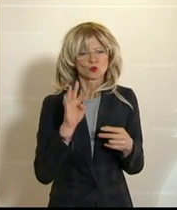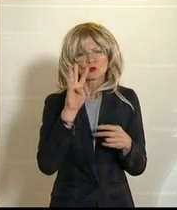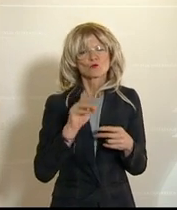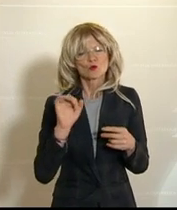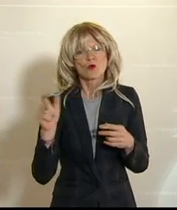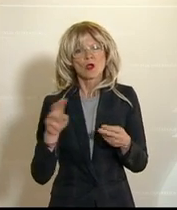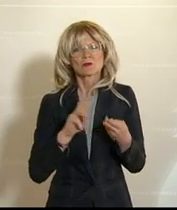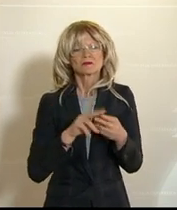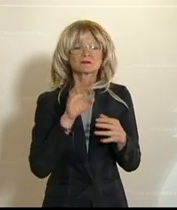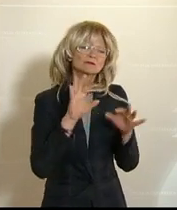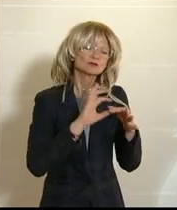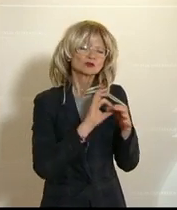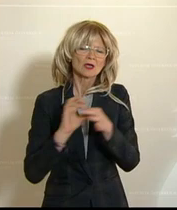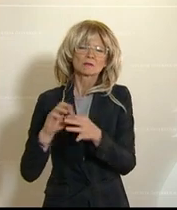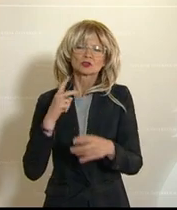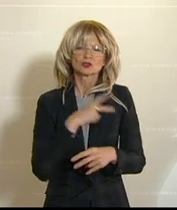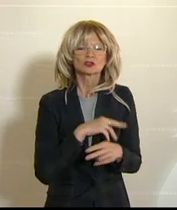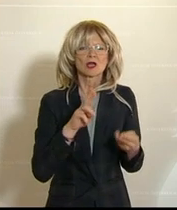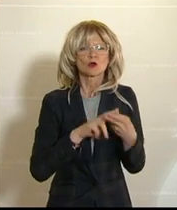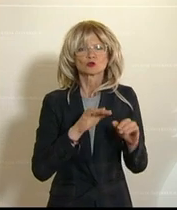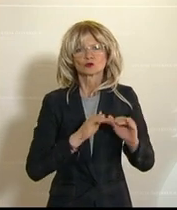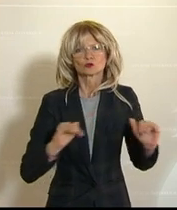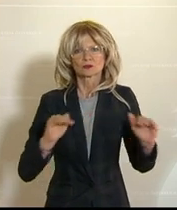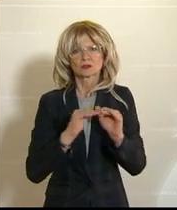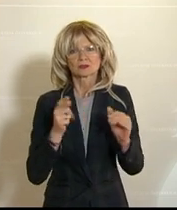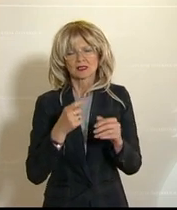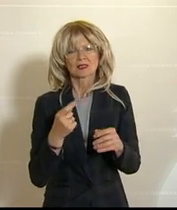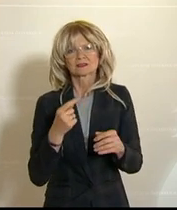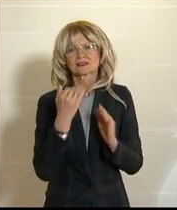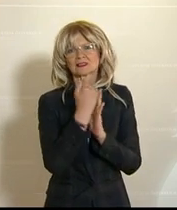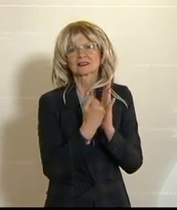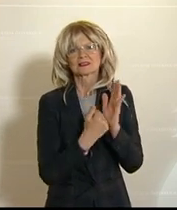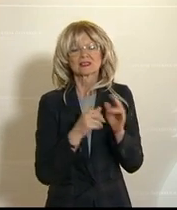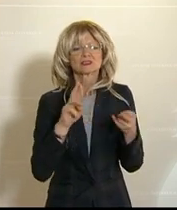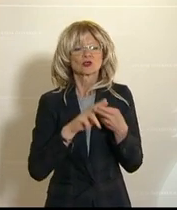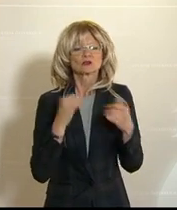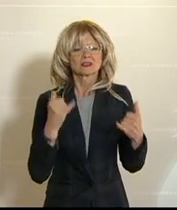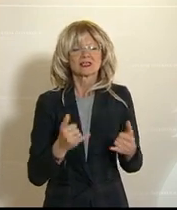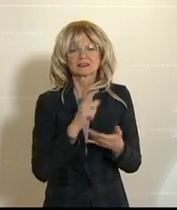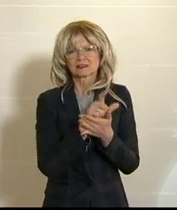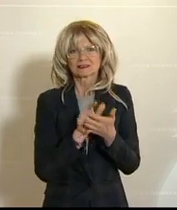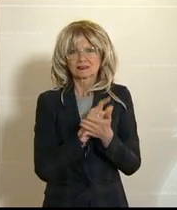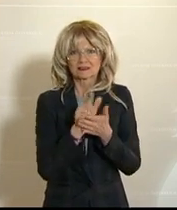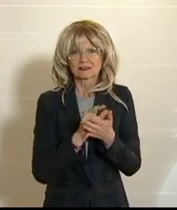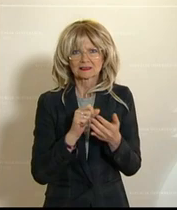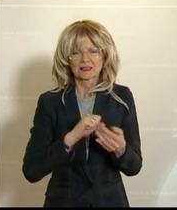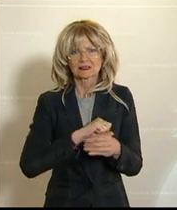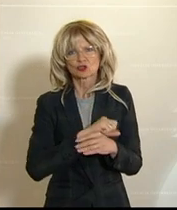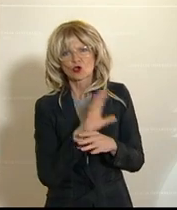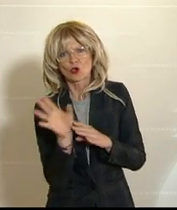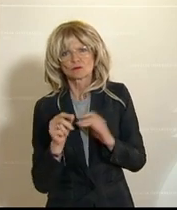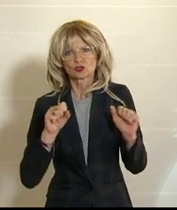Sozialhilfegrundsatzgesetz und Adaptierung des Sozialhilfegrundsatzgesetzes in Covid-19-Zeiten. Der Nationalrat wolle